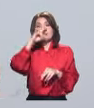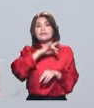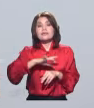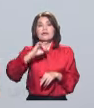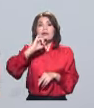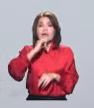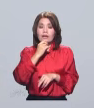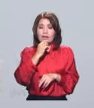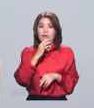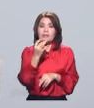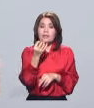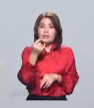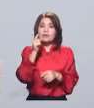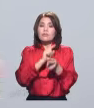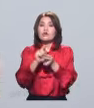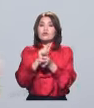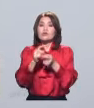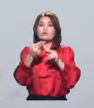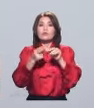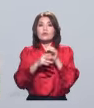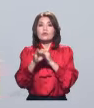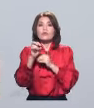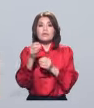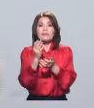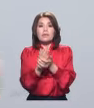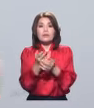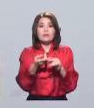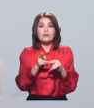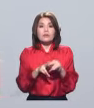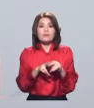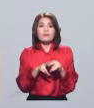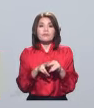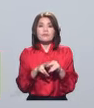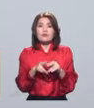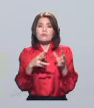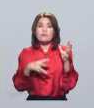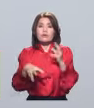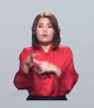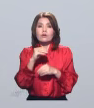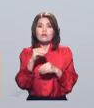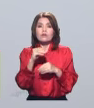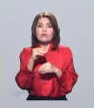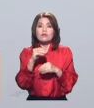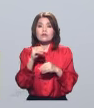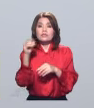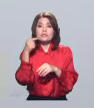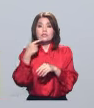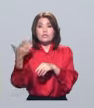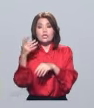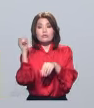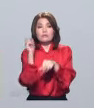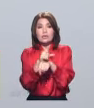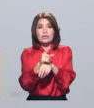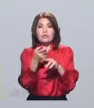экономикалық моделін өзгертуге бағытталған жолдау. Сондықтан бүкіл осы